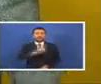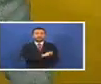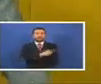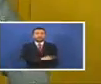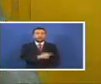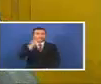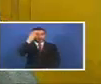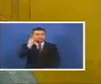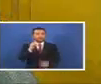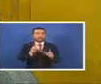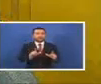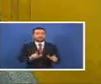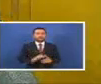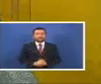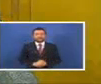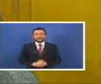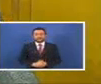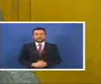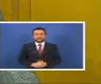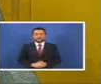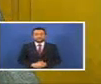güçlerinin kavraması gerekir.